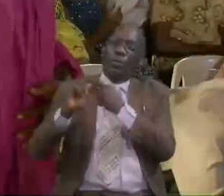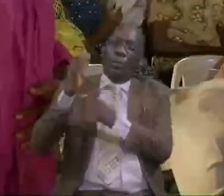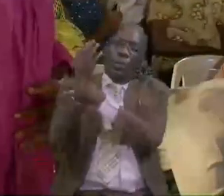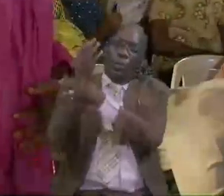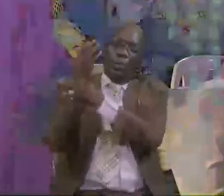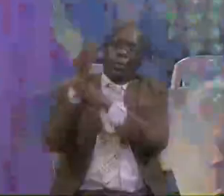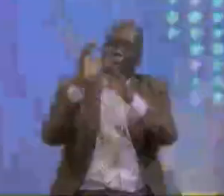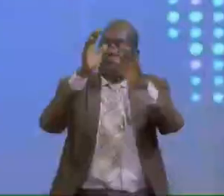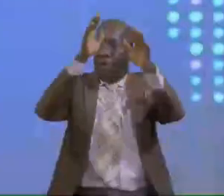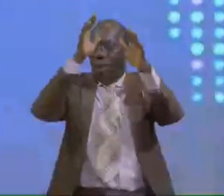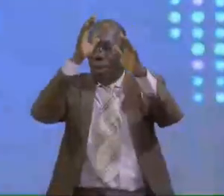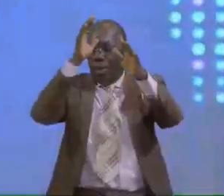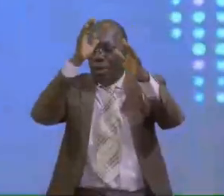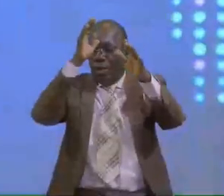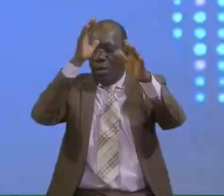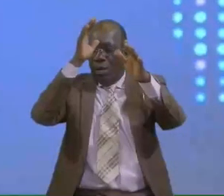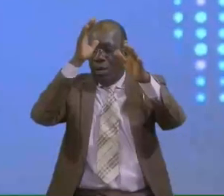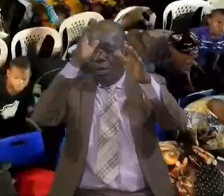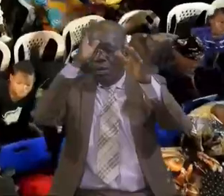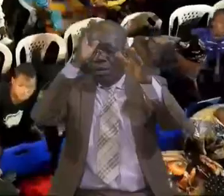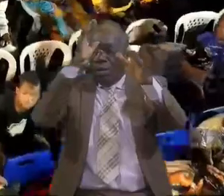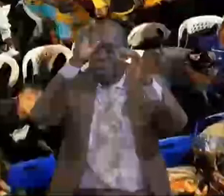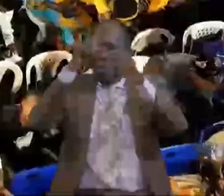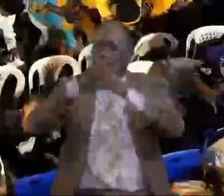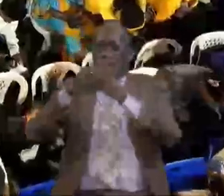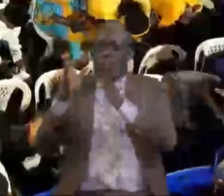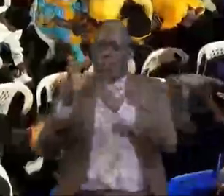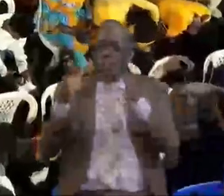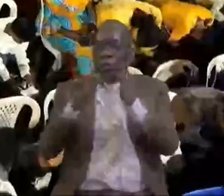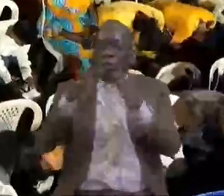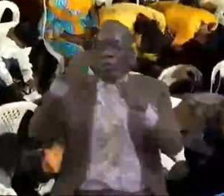Père, au nom de Jésus,